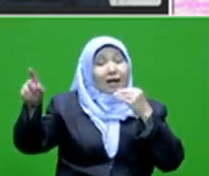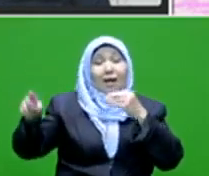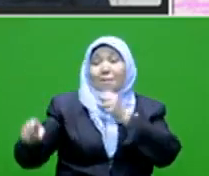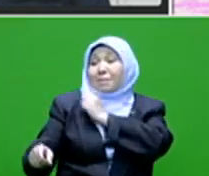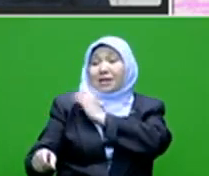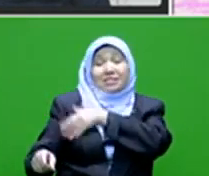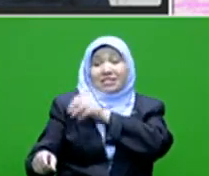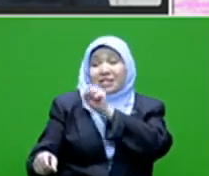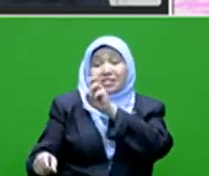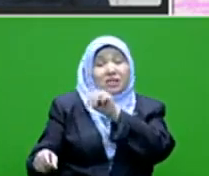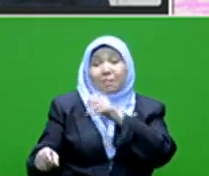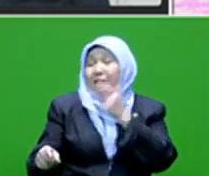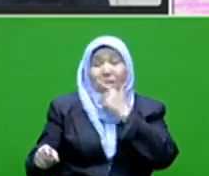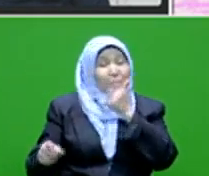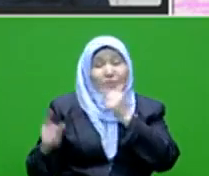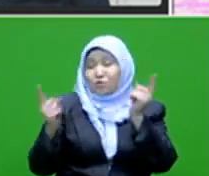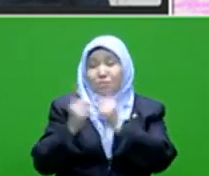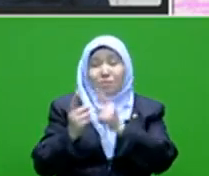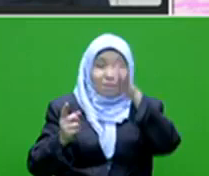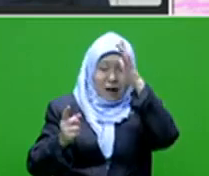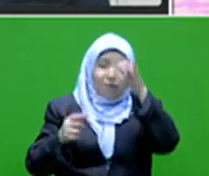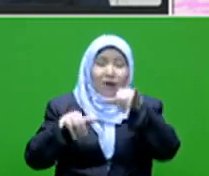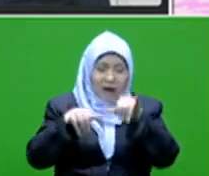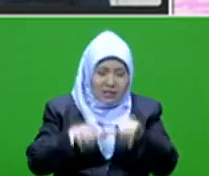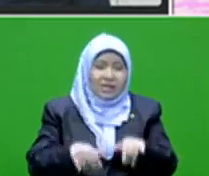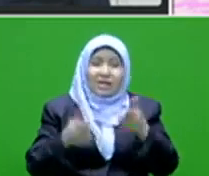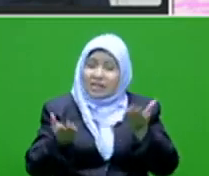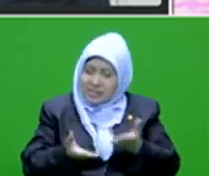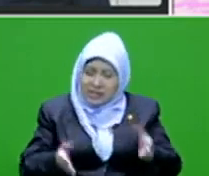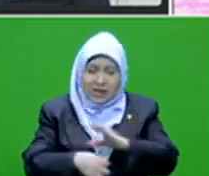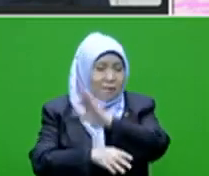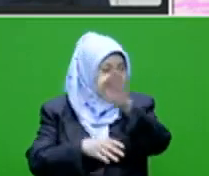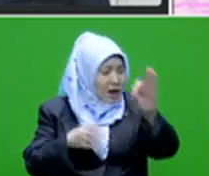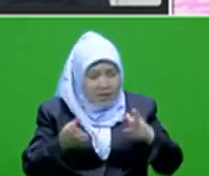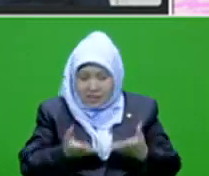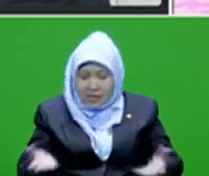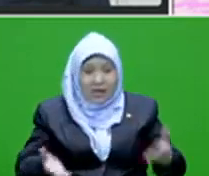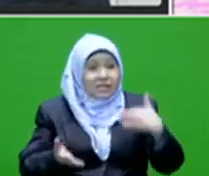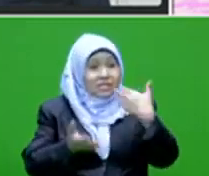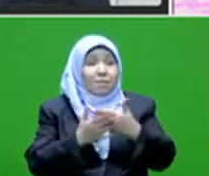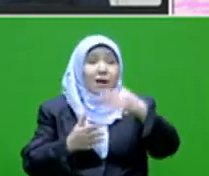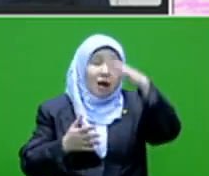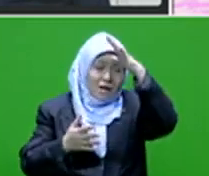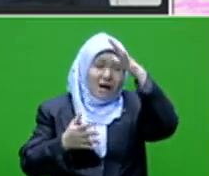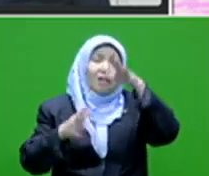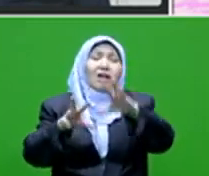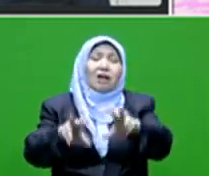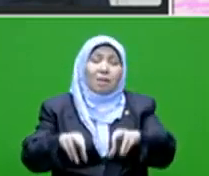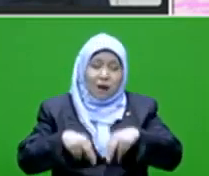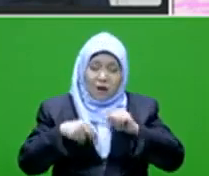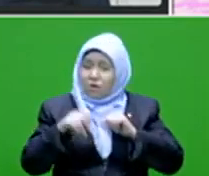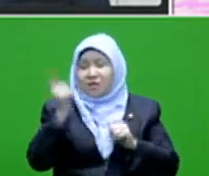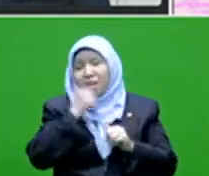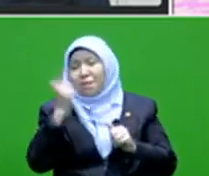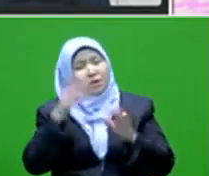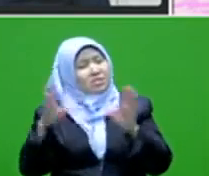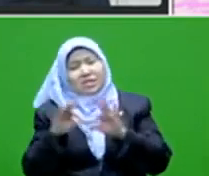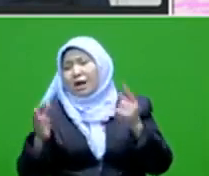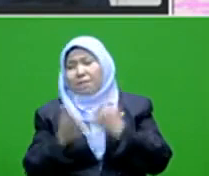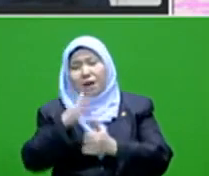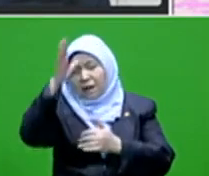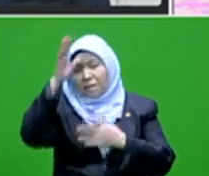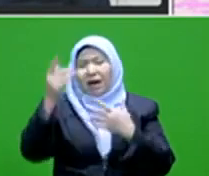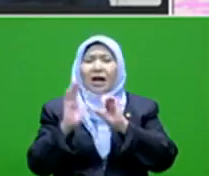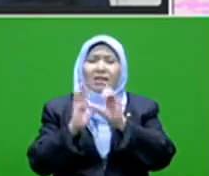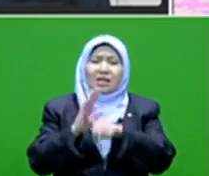akan balik pergi jumpa ayah. Aku akan duduk kat padang pasir ni tengah-tengah ni sampai ayah redha dengan aku. Aku tak mau cerita apa dekat ayah. Sat